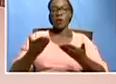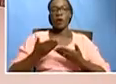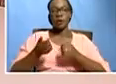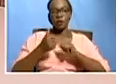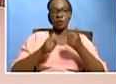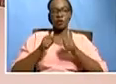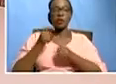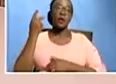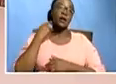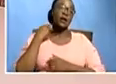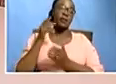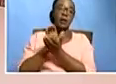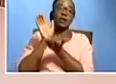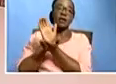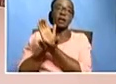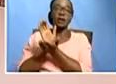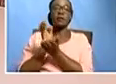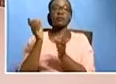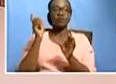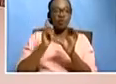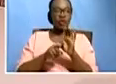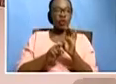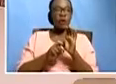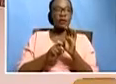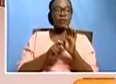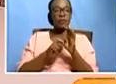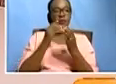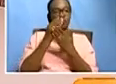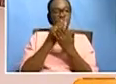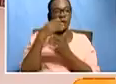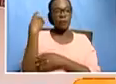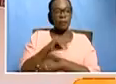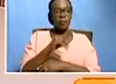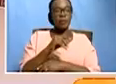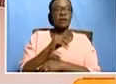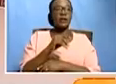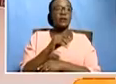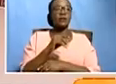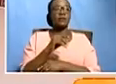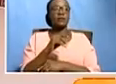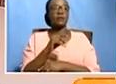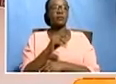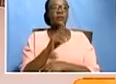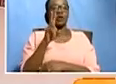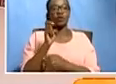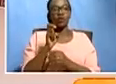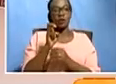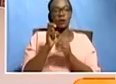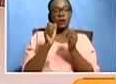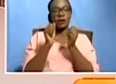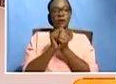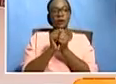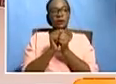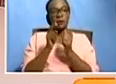Klabu ya Kariobangi Sharks imeingia kwenye daftari la kumbukumbu baada ya kuwabamiza mabingwa ligi kuu ya kandanda nchini mwaka 2009 Sofapaka